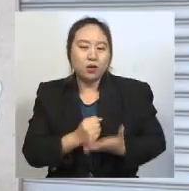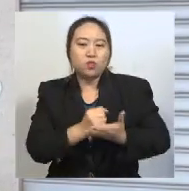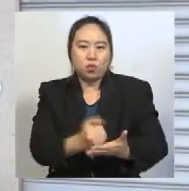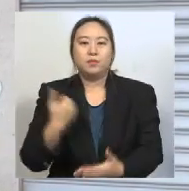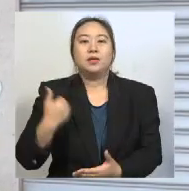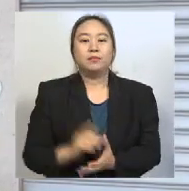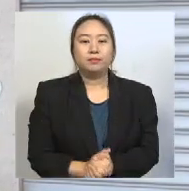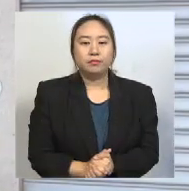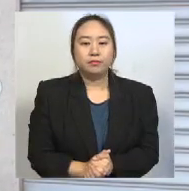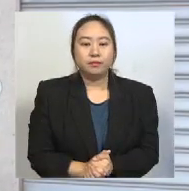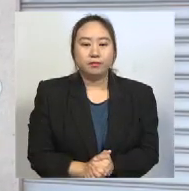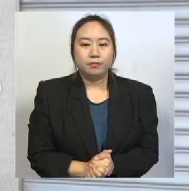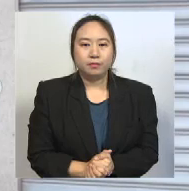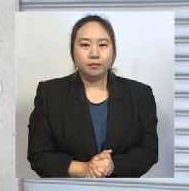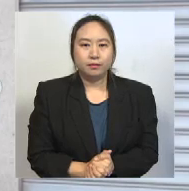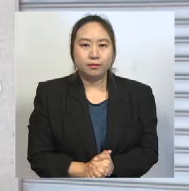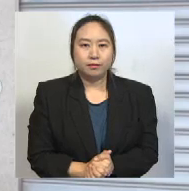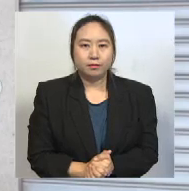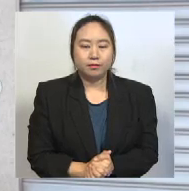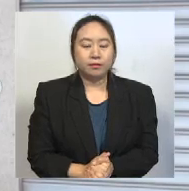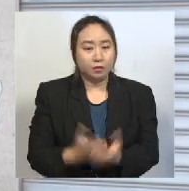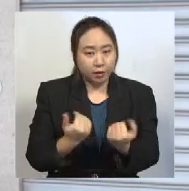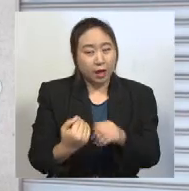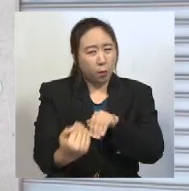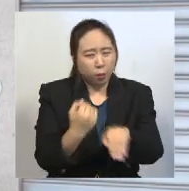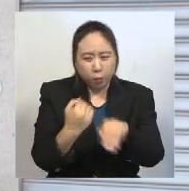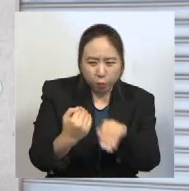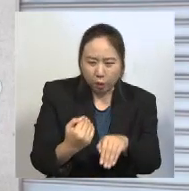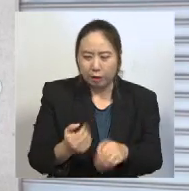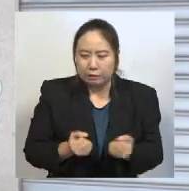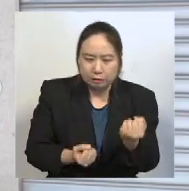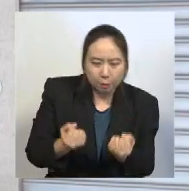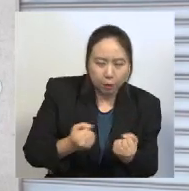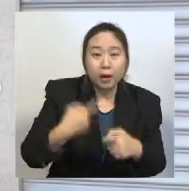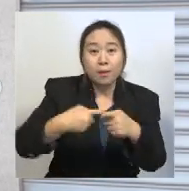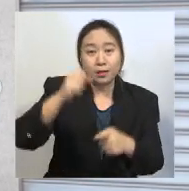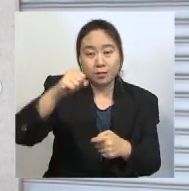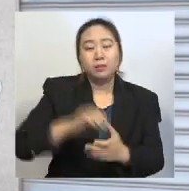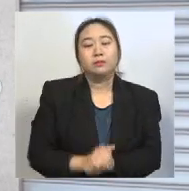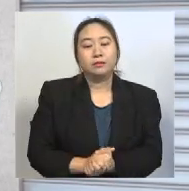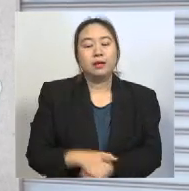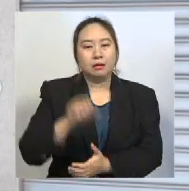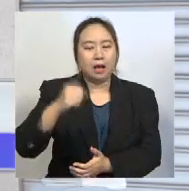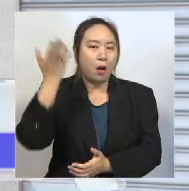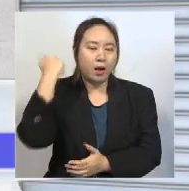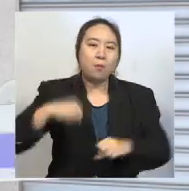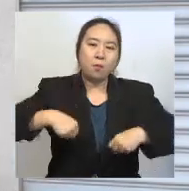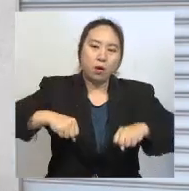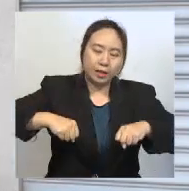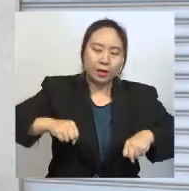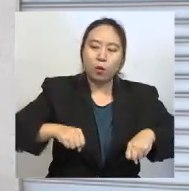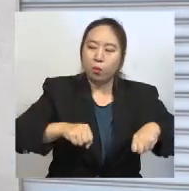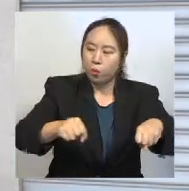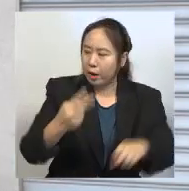นี้ใครที่แบบการเดินทางมันลำบากใช่ไหมคะ ครับพอดีวันนั้นขี่ผ่านมาเห็นที่เข